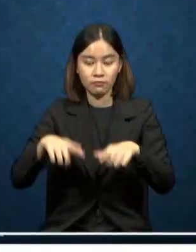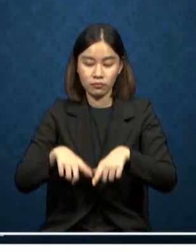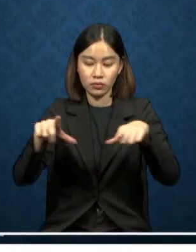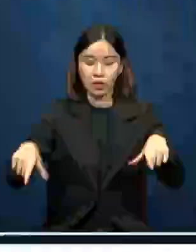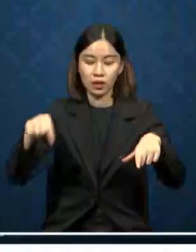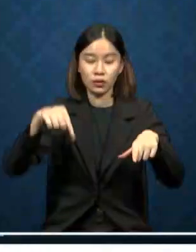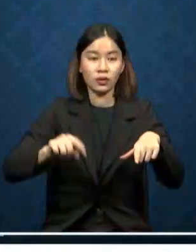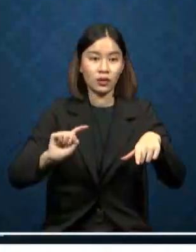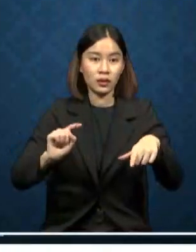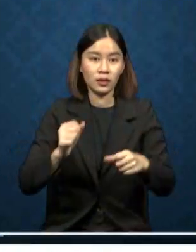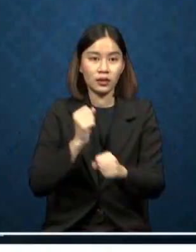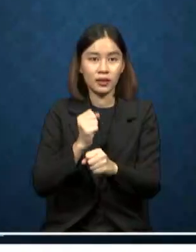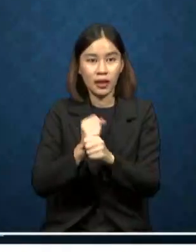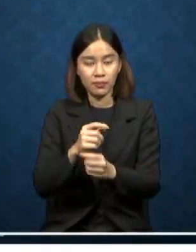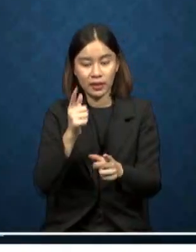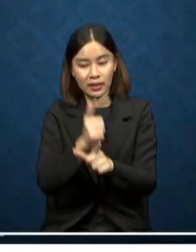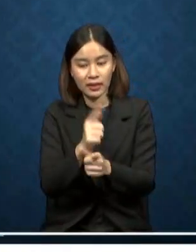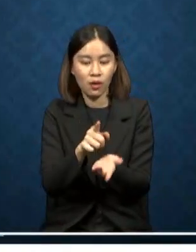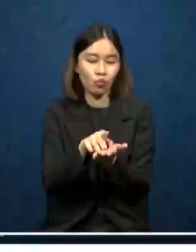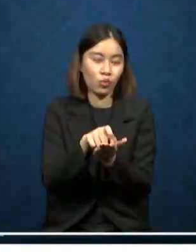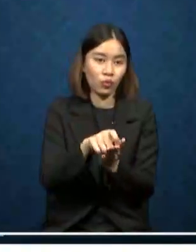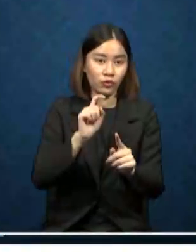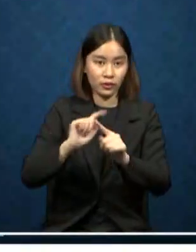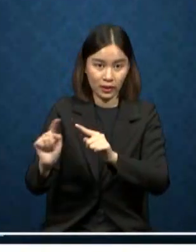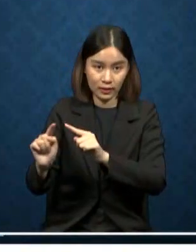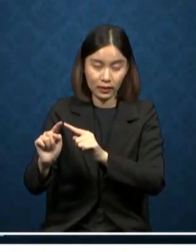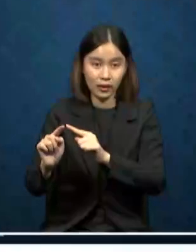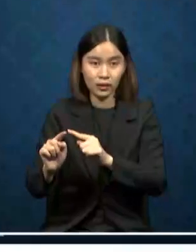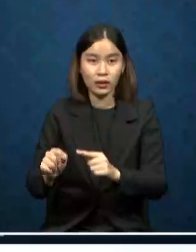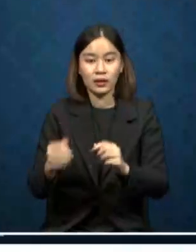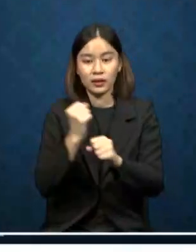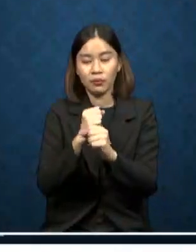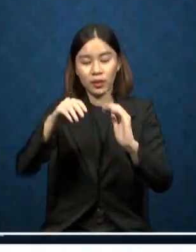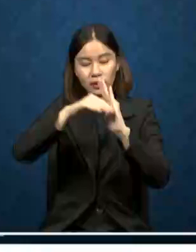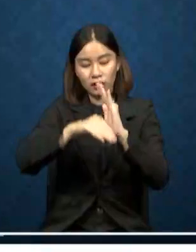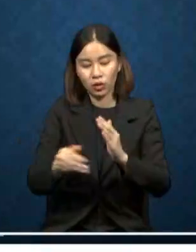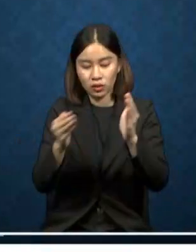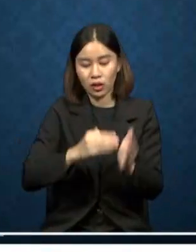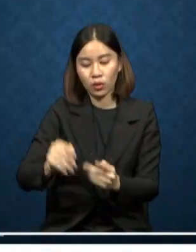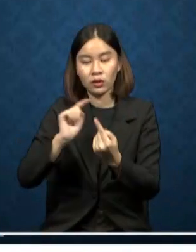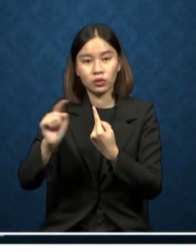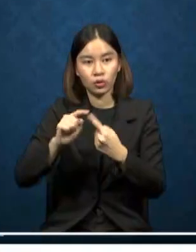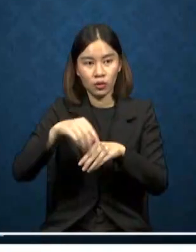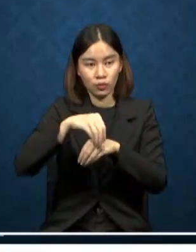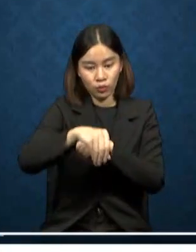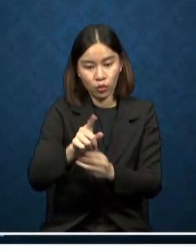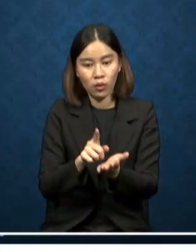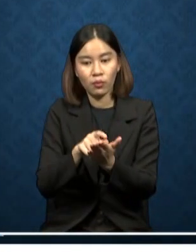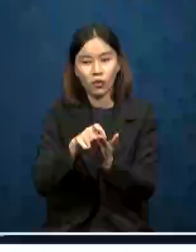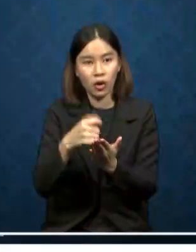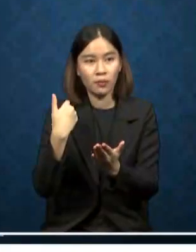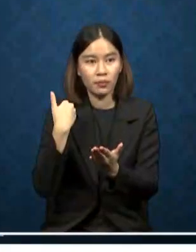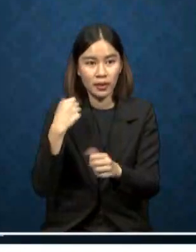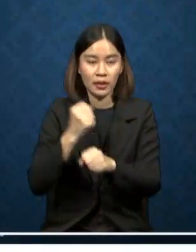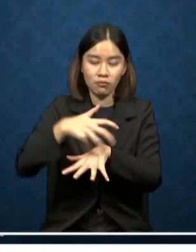ที่ในการปลูกหม่อนเลี้ยงไหมอ่าทำเป็นกระบวนการเช่นการปลูกหม่อนเลี้ยงไหมสาว